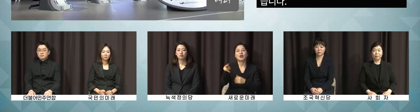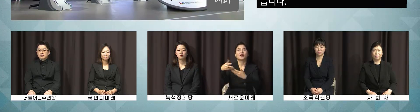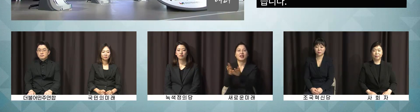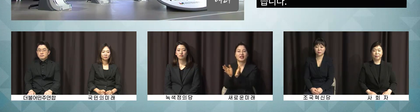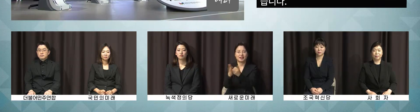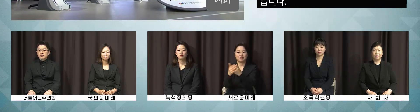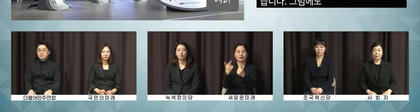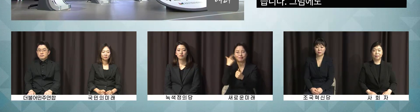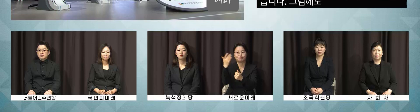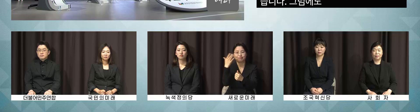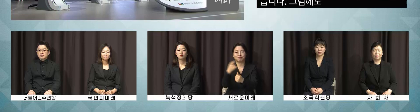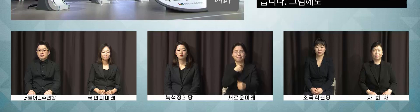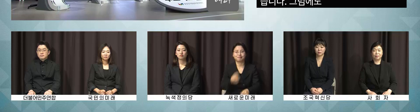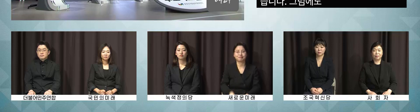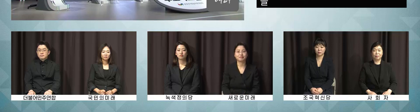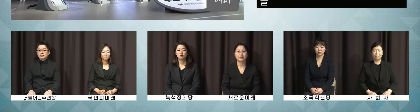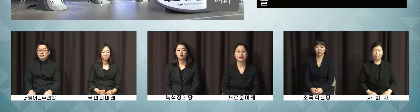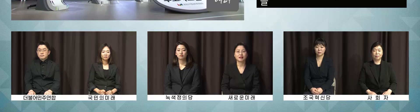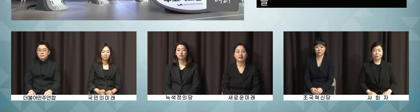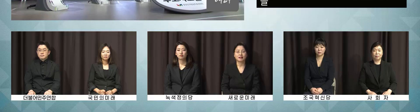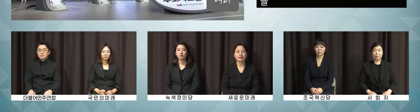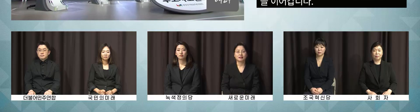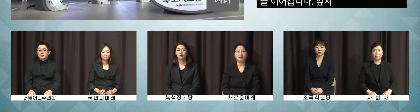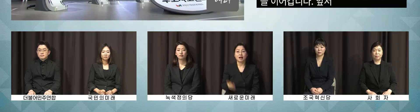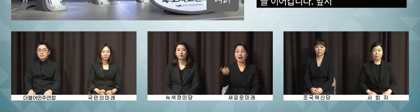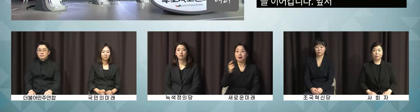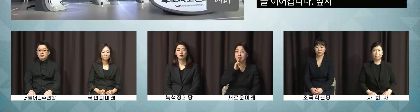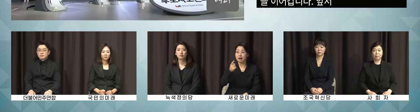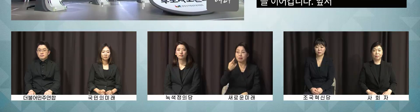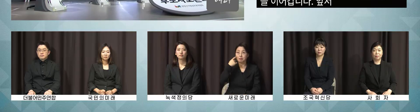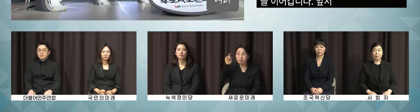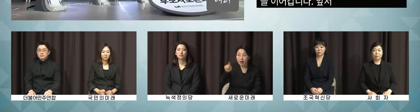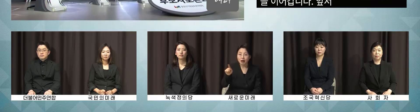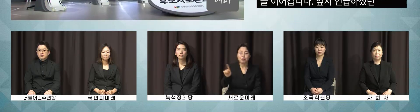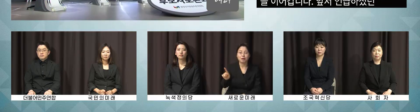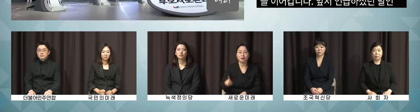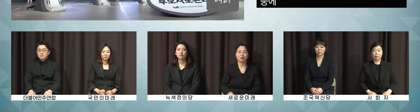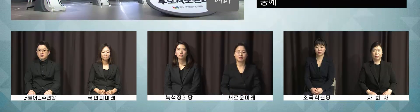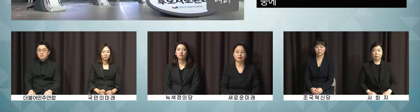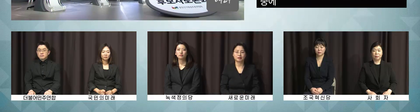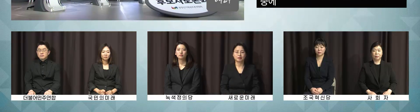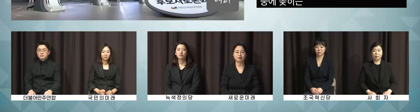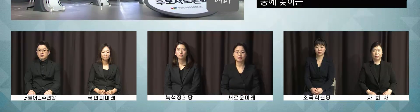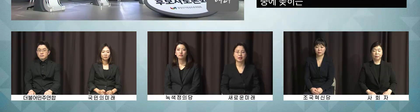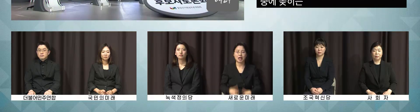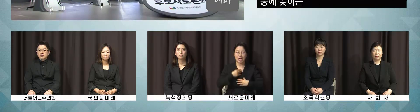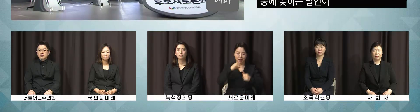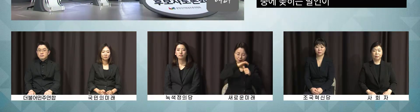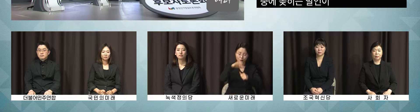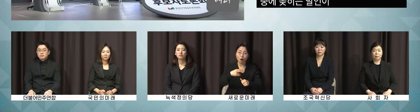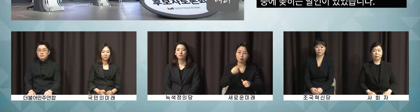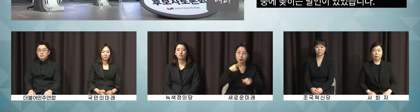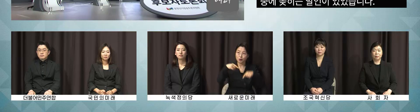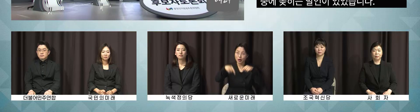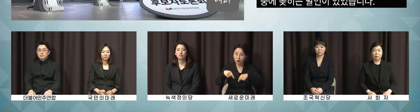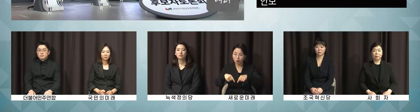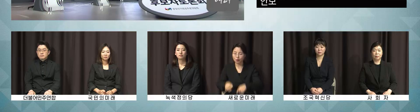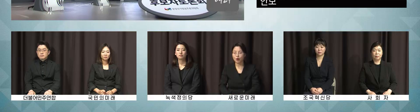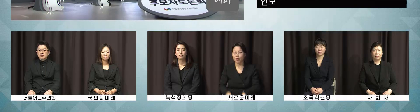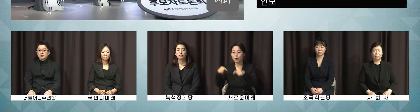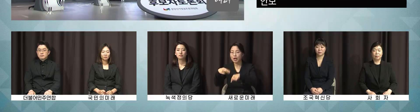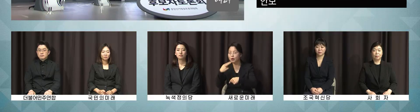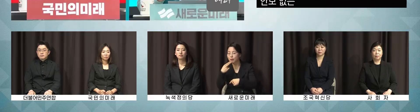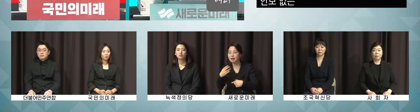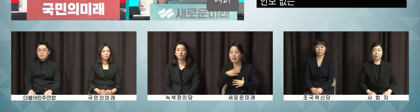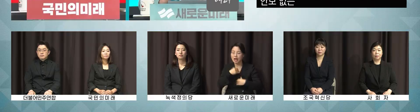양해 부탁드립니다. 앞서 언급하셨던 발언 중에 제가 딱 꽂히는 발언이 있었습니다. 안보 없는 외교, 외교 없는